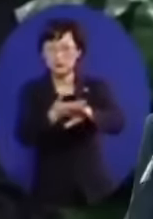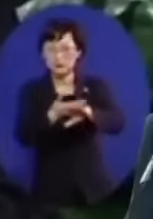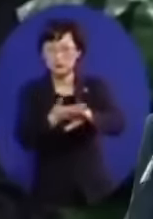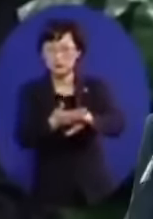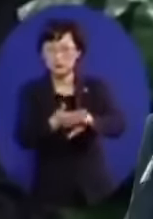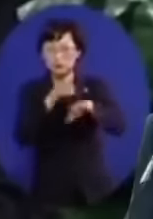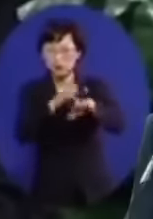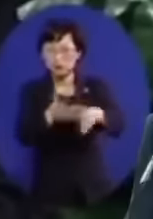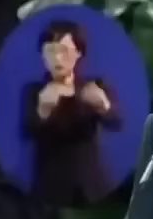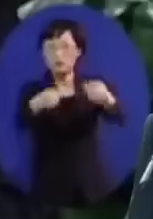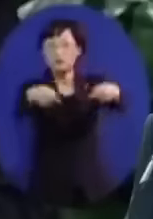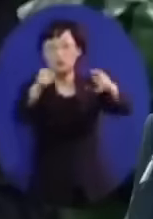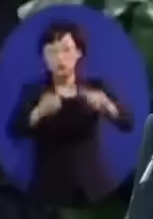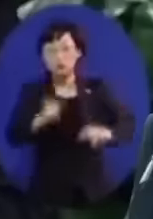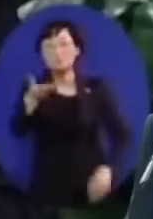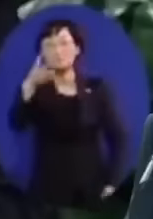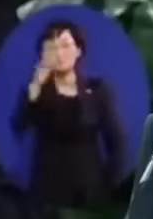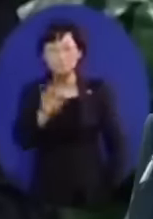그래도